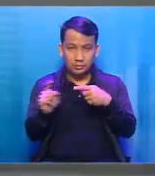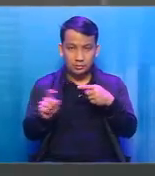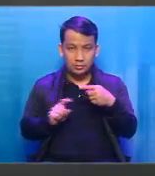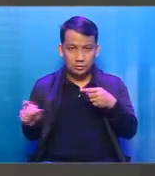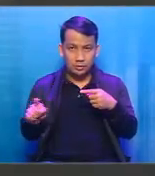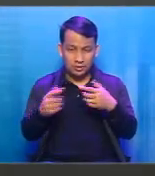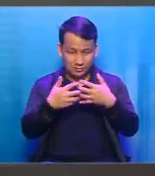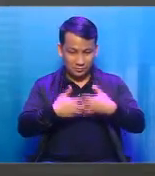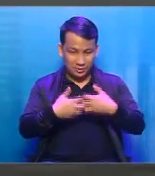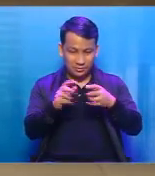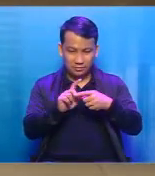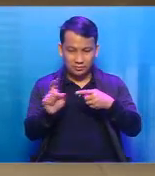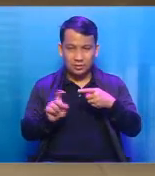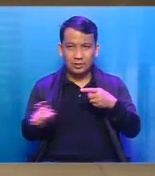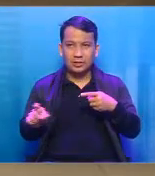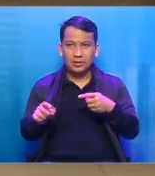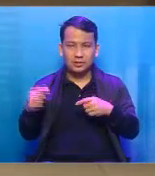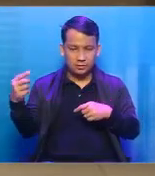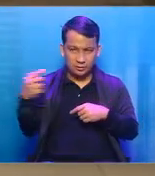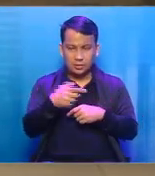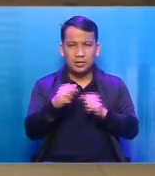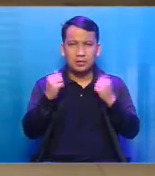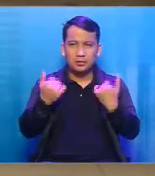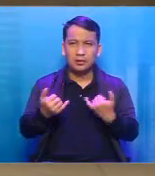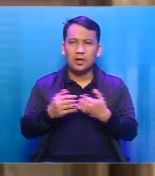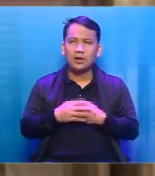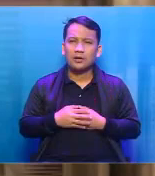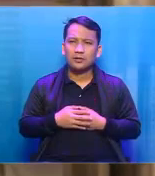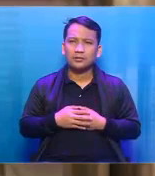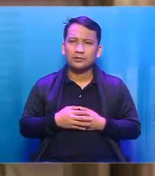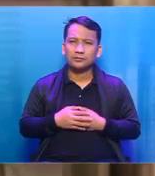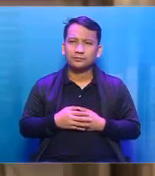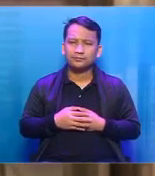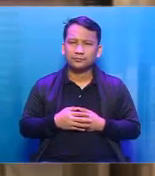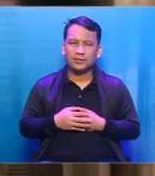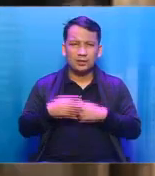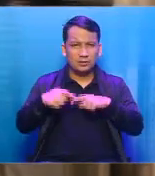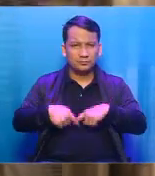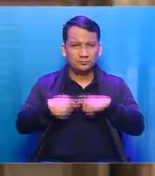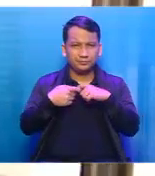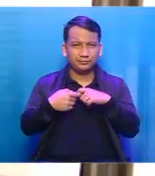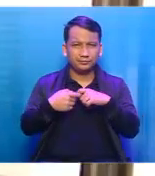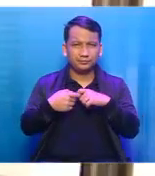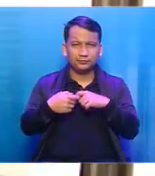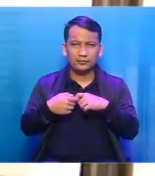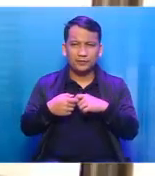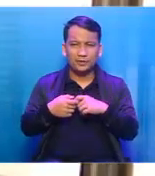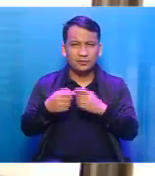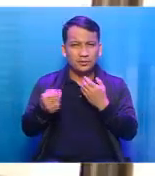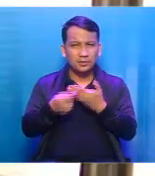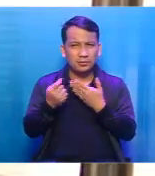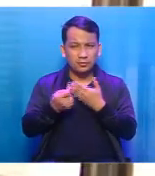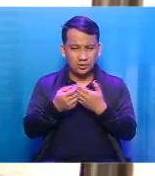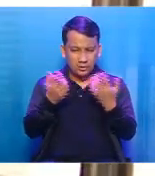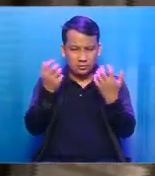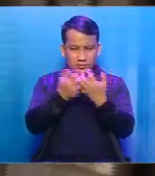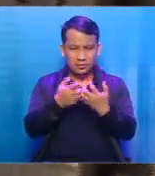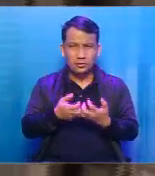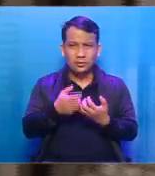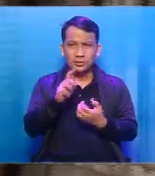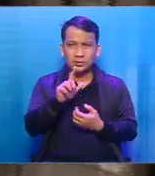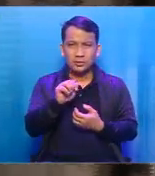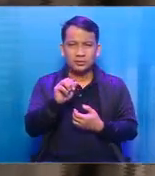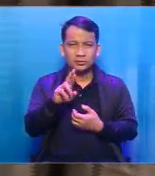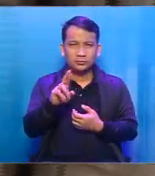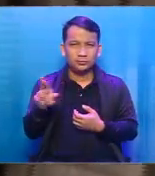hanggang Santolan na biyahe ng LRT-2. Mga pansamantalang rectifiers ang nakakabit ngayon sa